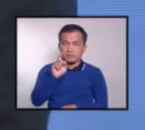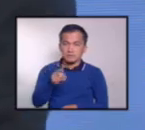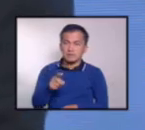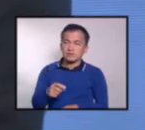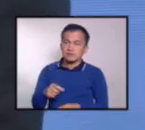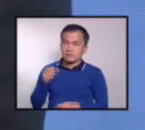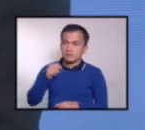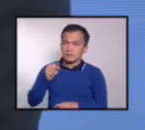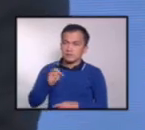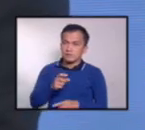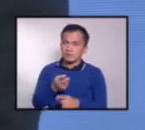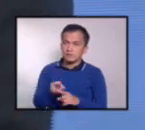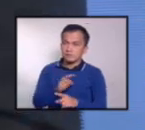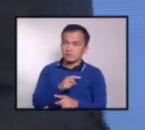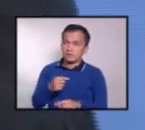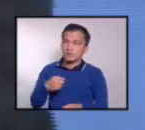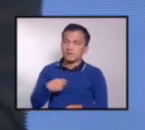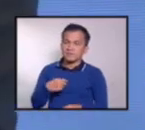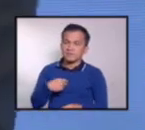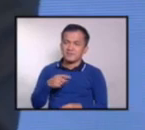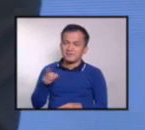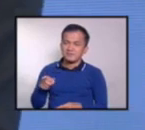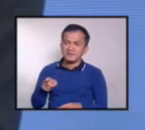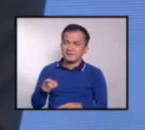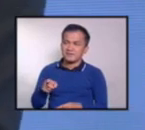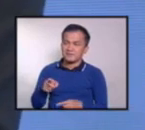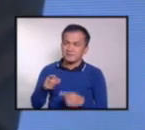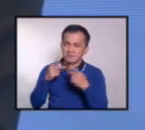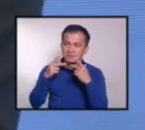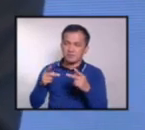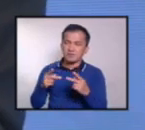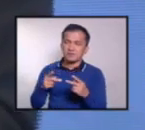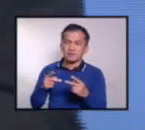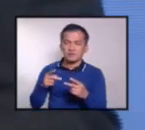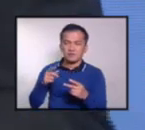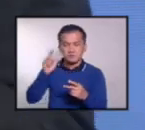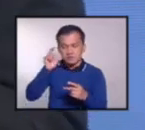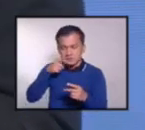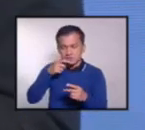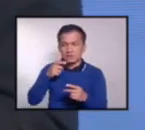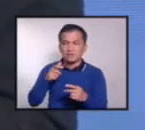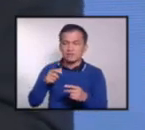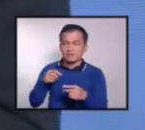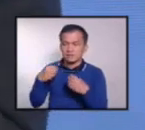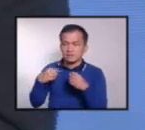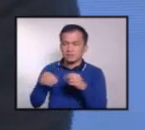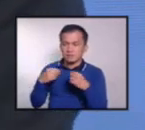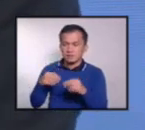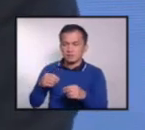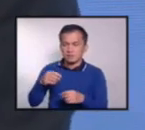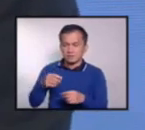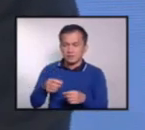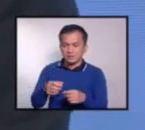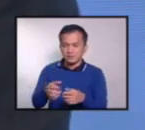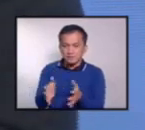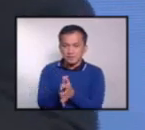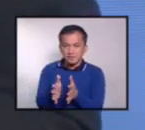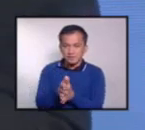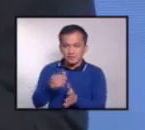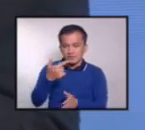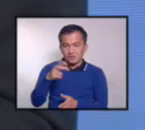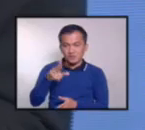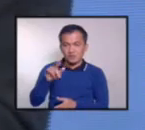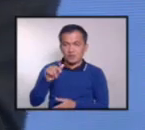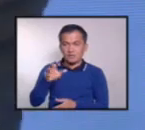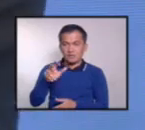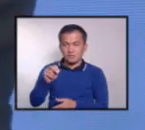talaga ako nanggaling. No? Pinanganak ako sa isang public health center, nagbenta ako ng gulaman nung bata ako, binenta ko